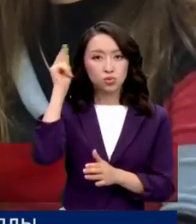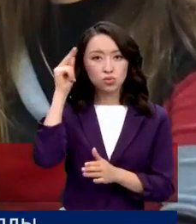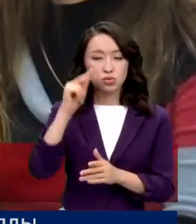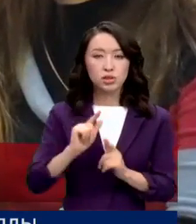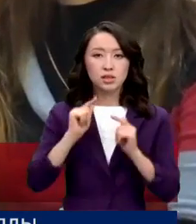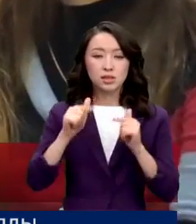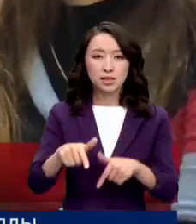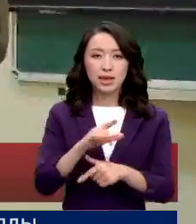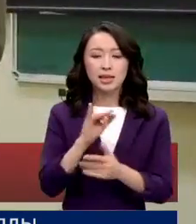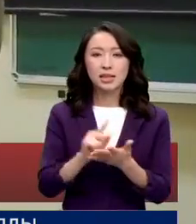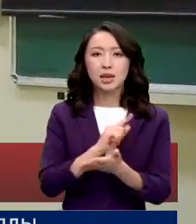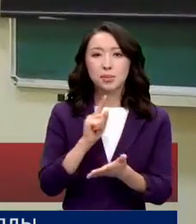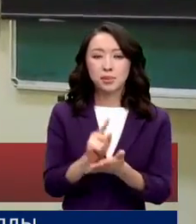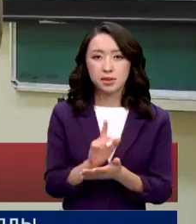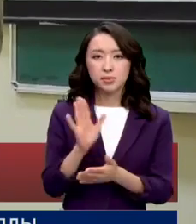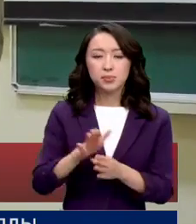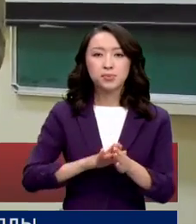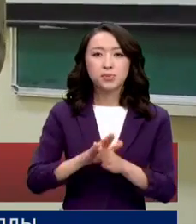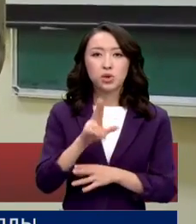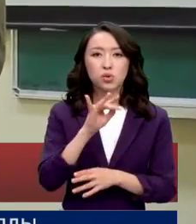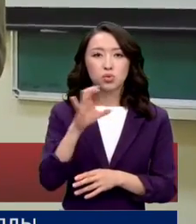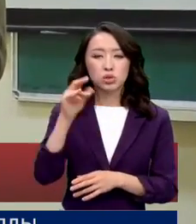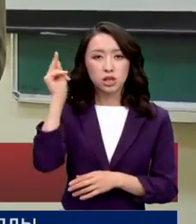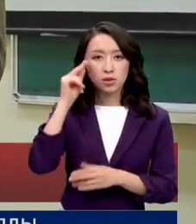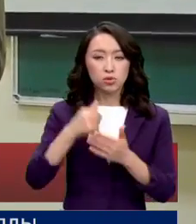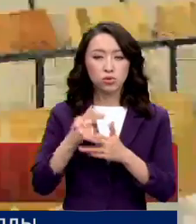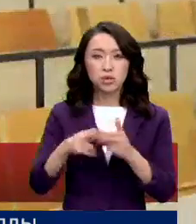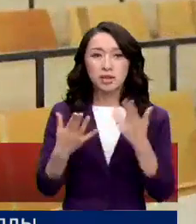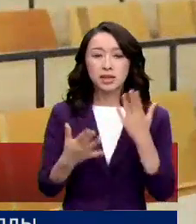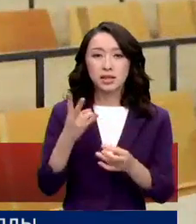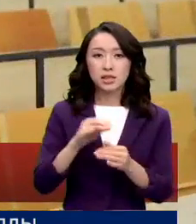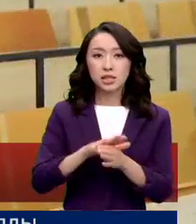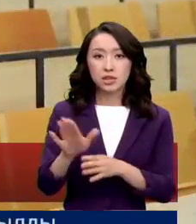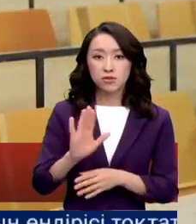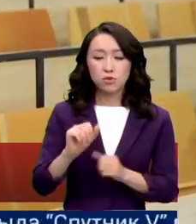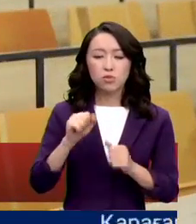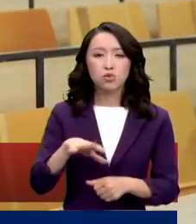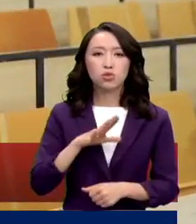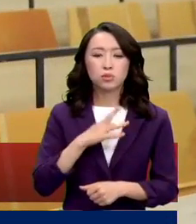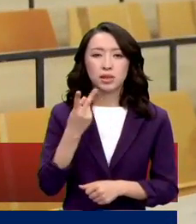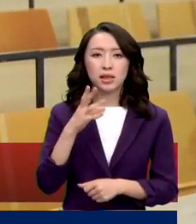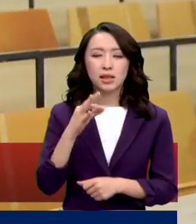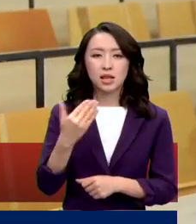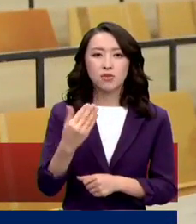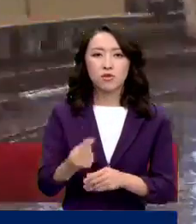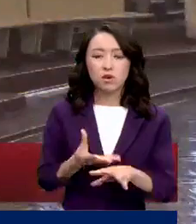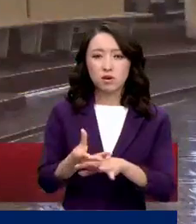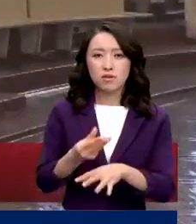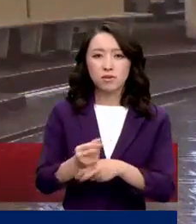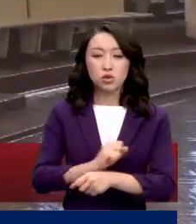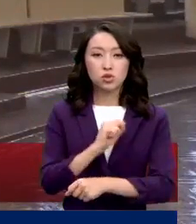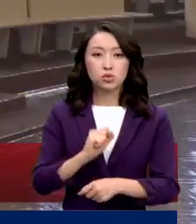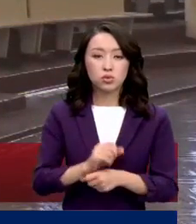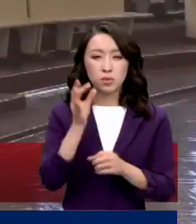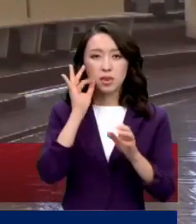учебного заведения и обязаны пройти полный курс обучения. Невыполнение условий может стать основанием для прекращения финансовой поддержки.